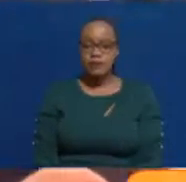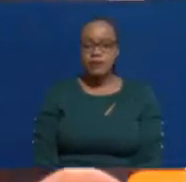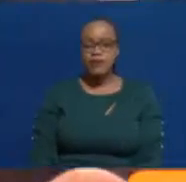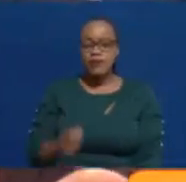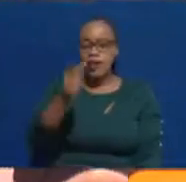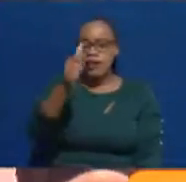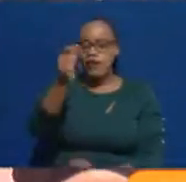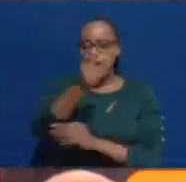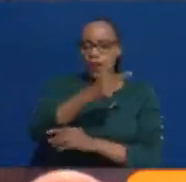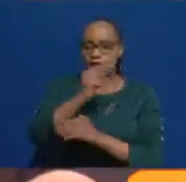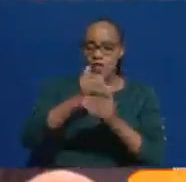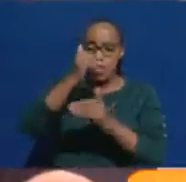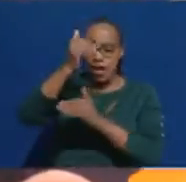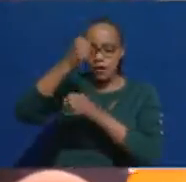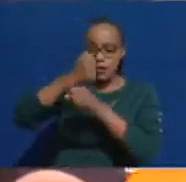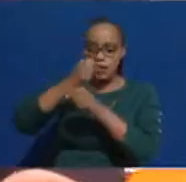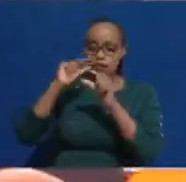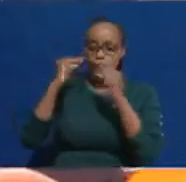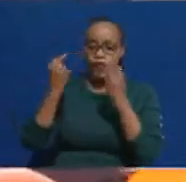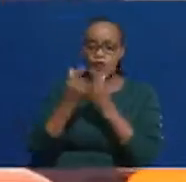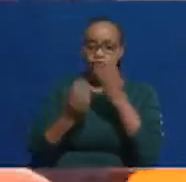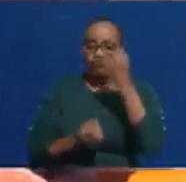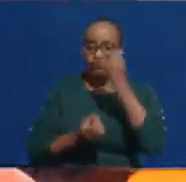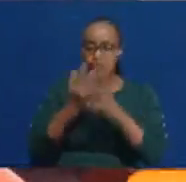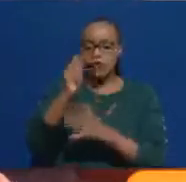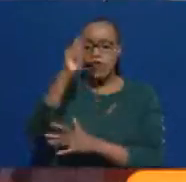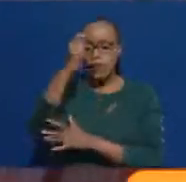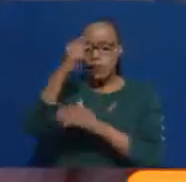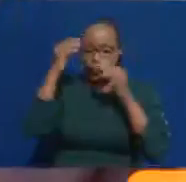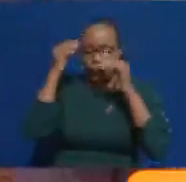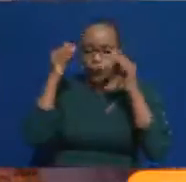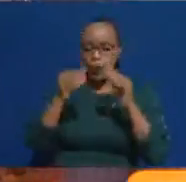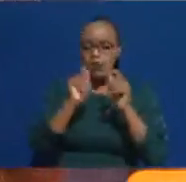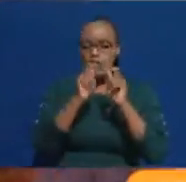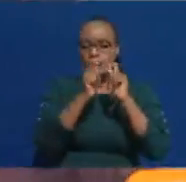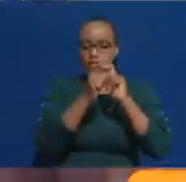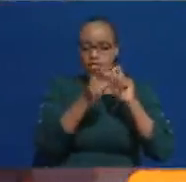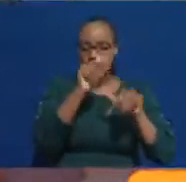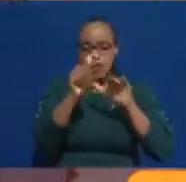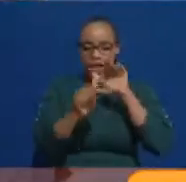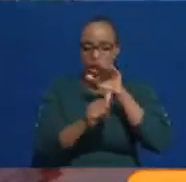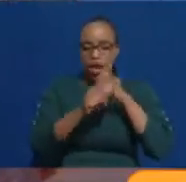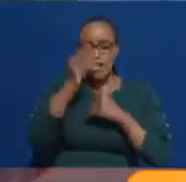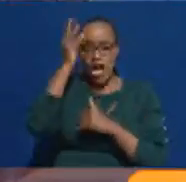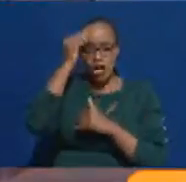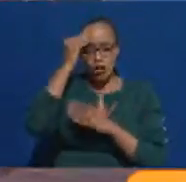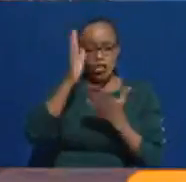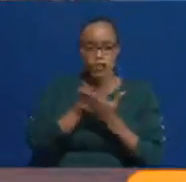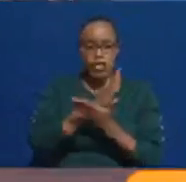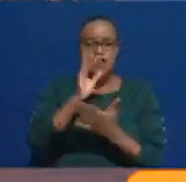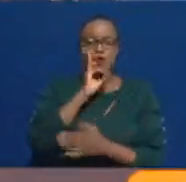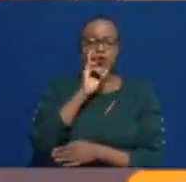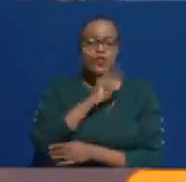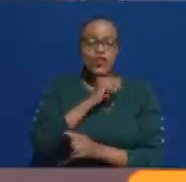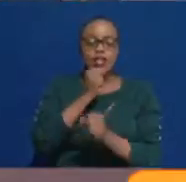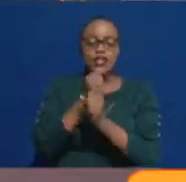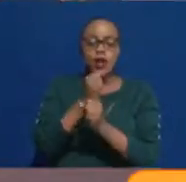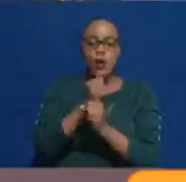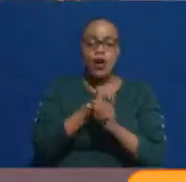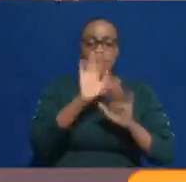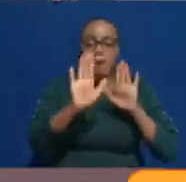Miezi kadhaa baada ya jopokazi lililobuniwa na rais kuangazia mabadiliko katika sekta ya elimu kukamilisha kazi